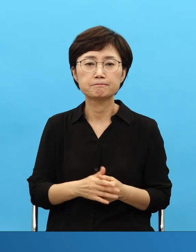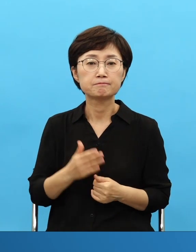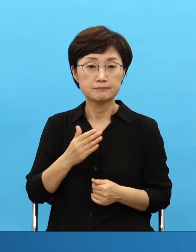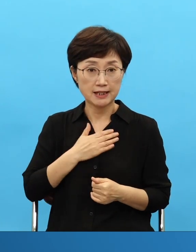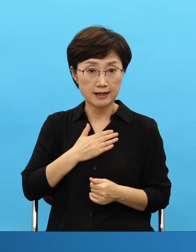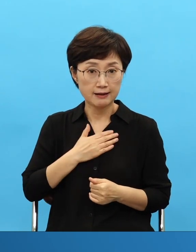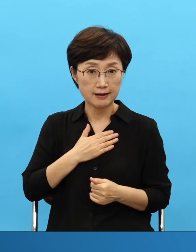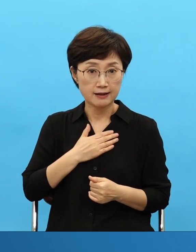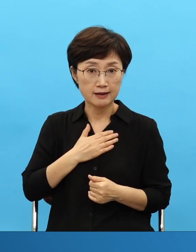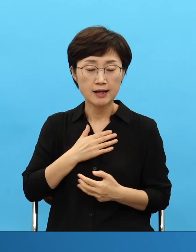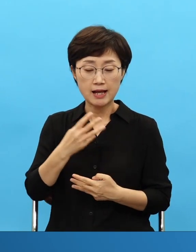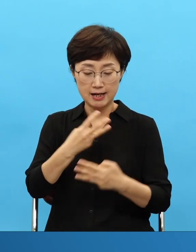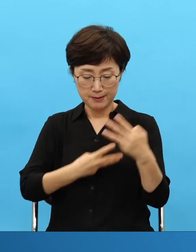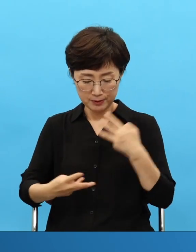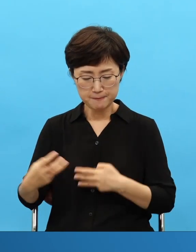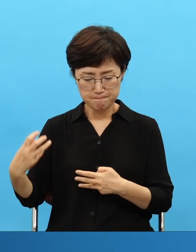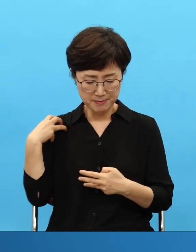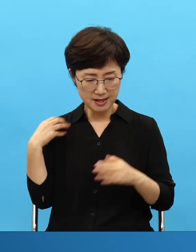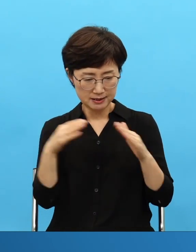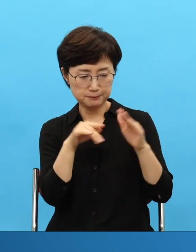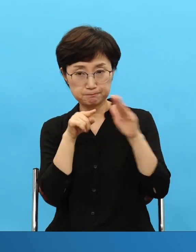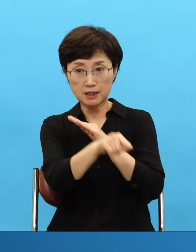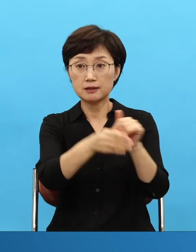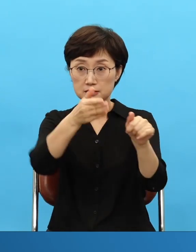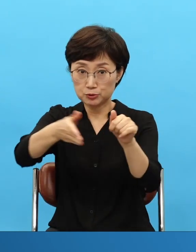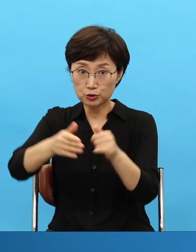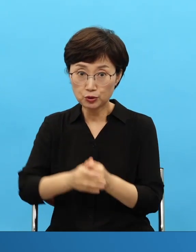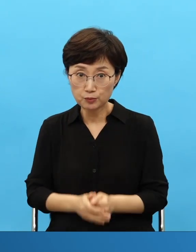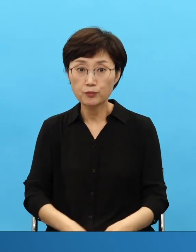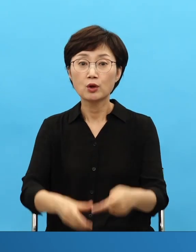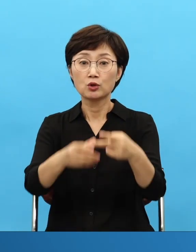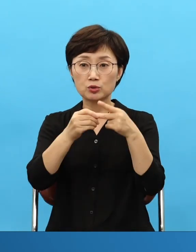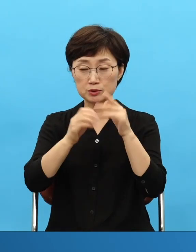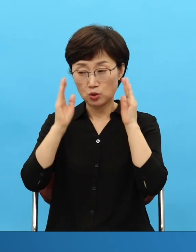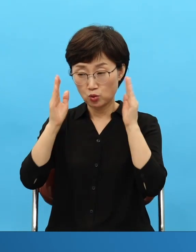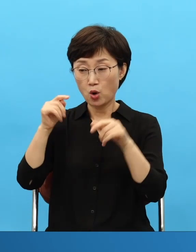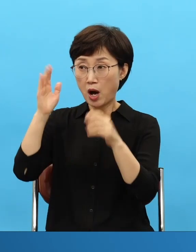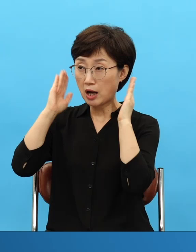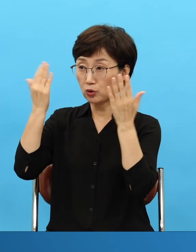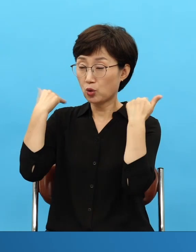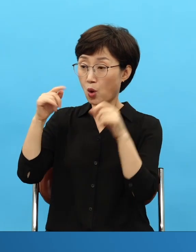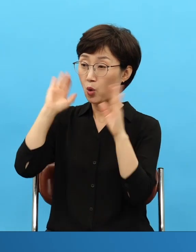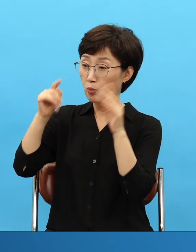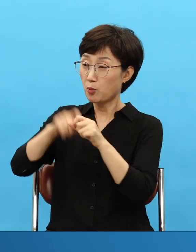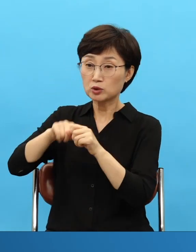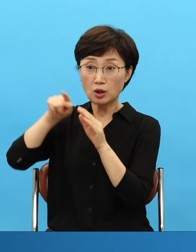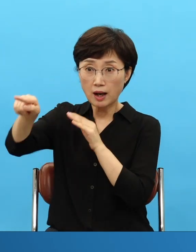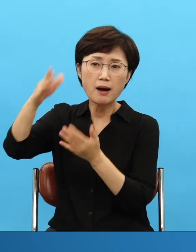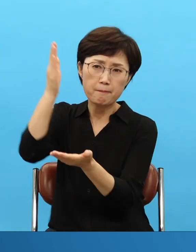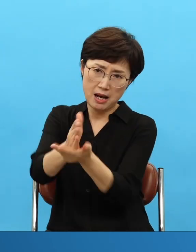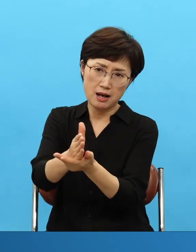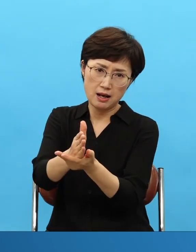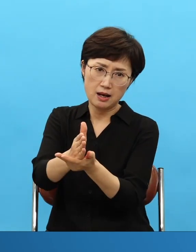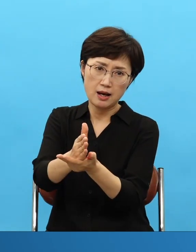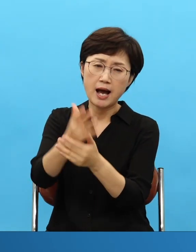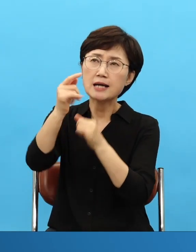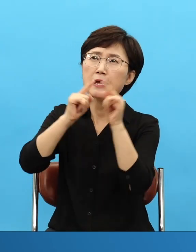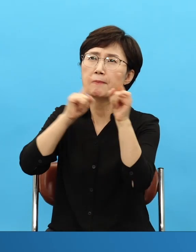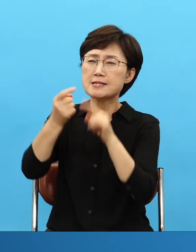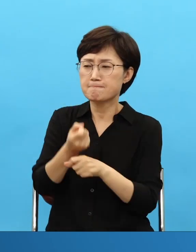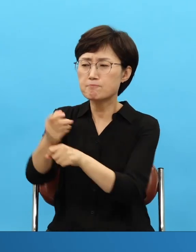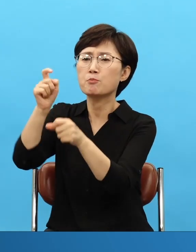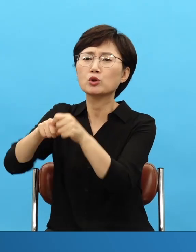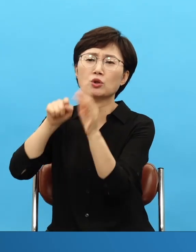가정에 랩런트로 돌아가세요. 두 번째입니다. 공부하러 가지 말고 하나님의 망대를 만들러 와라.